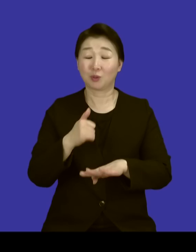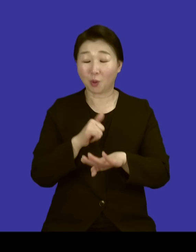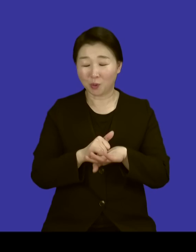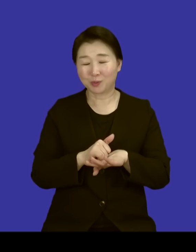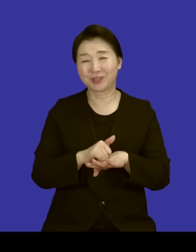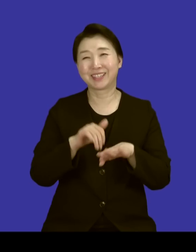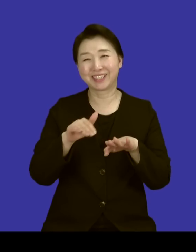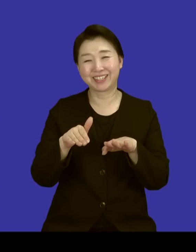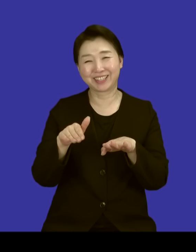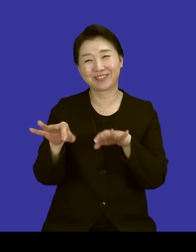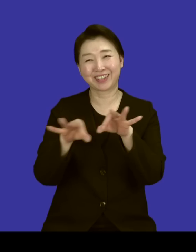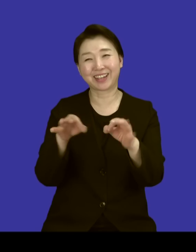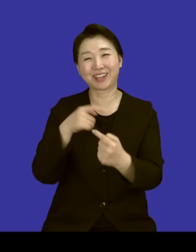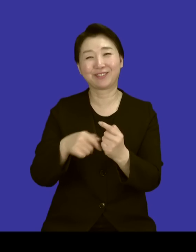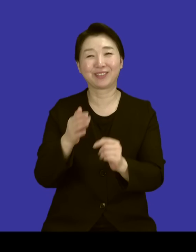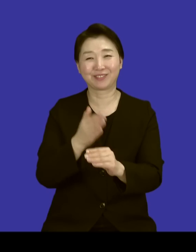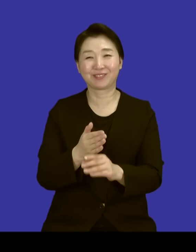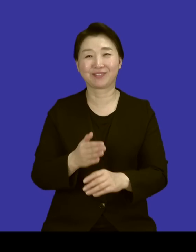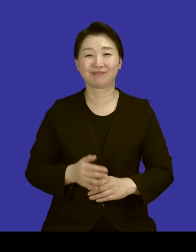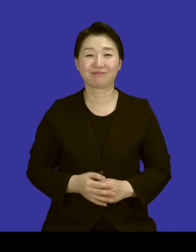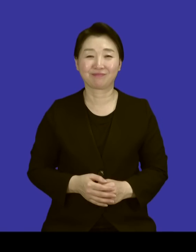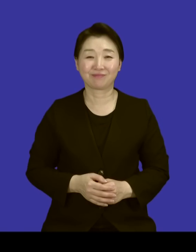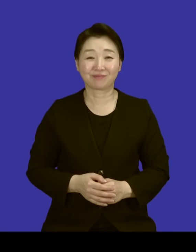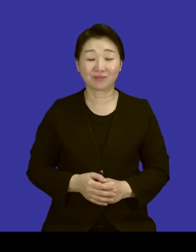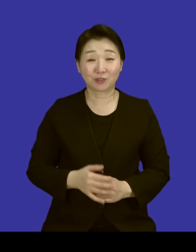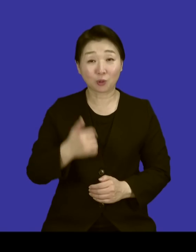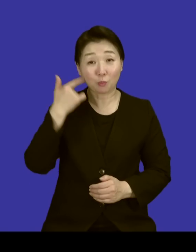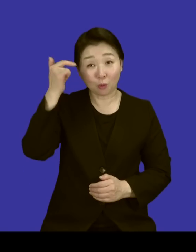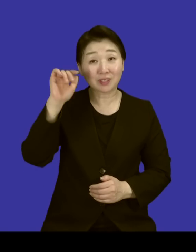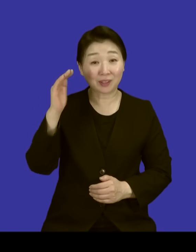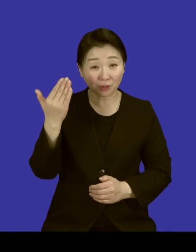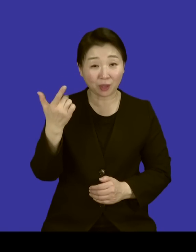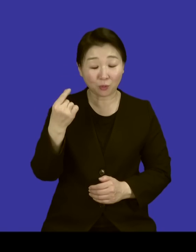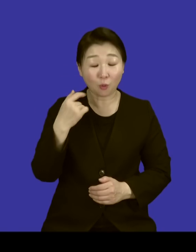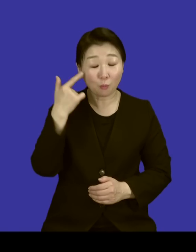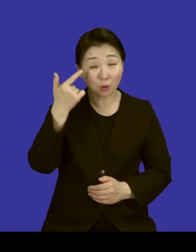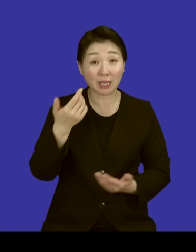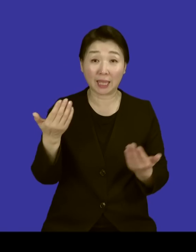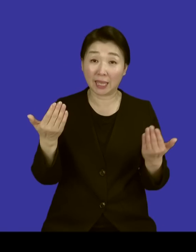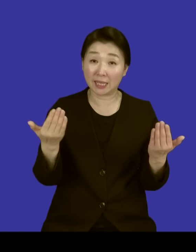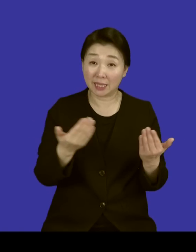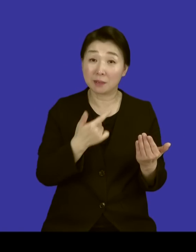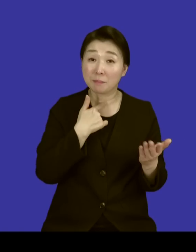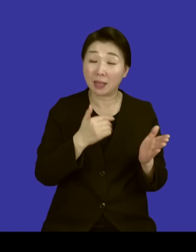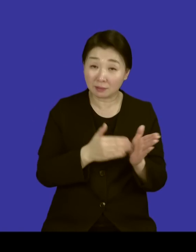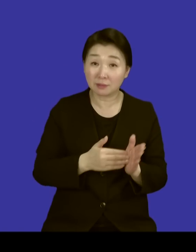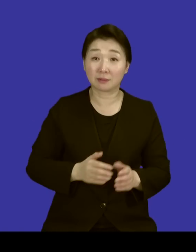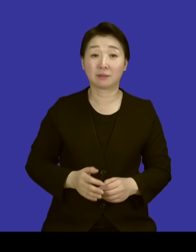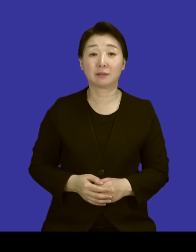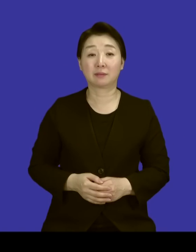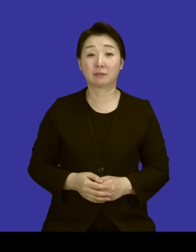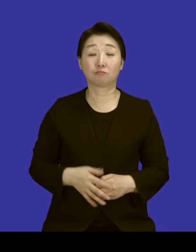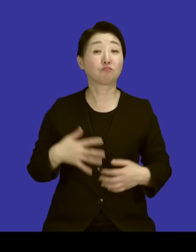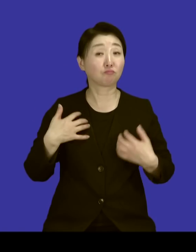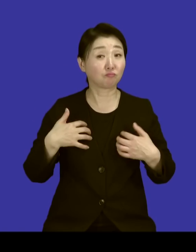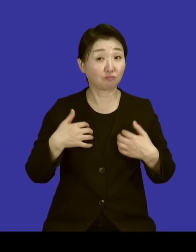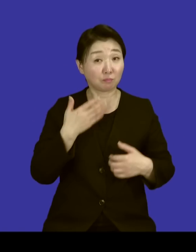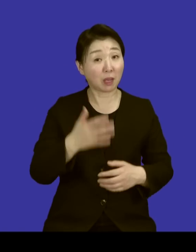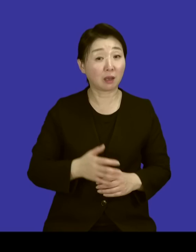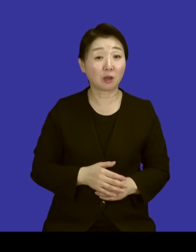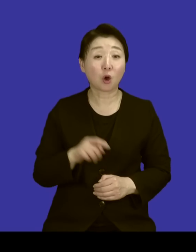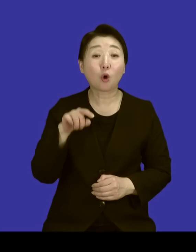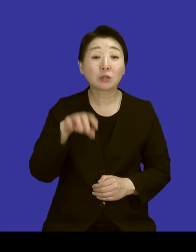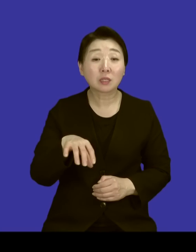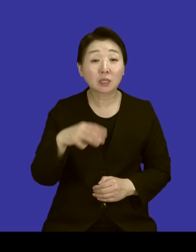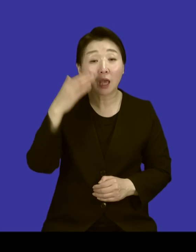왔네요. 그리고 이제 목사가 되셨고 네네. 목회를 하셨잖아요. 그렇죠. 나름 즐겁게 예, 어디서